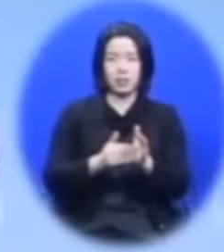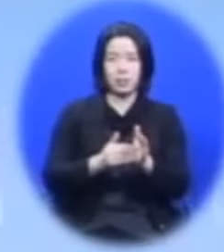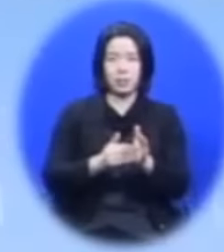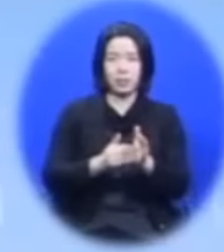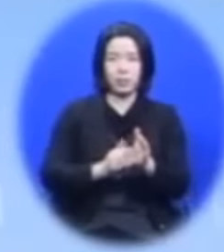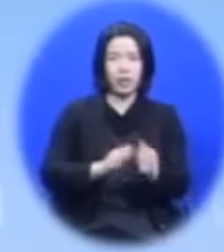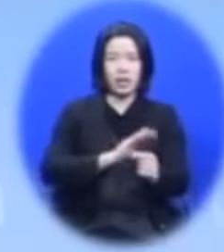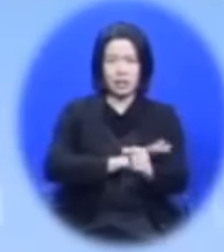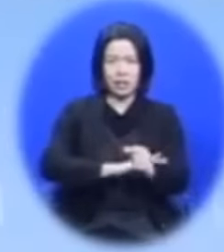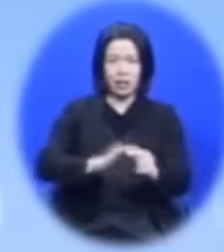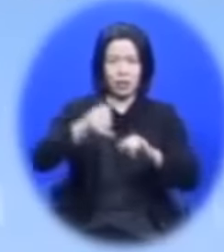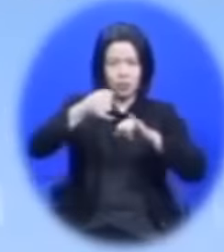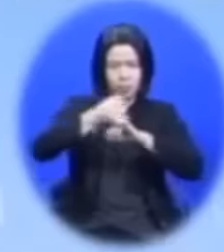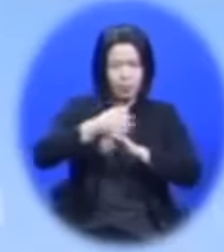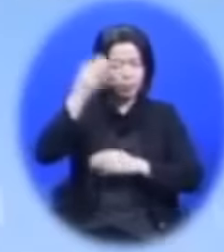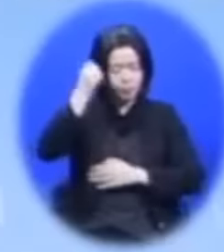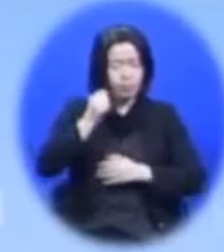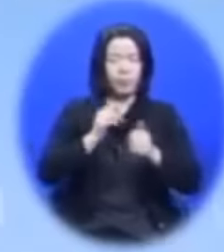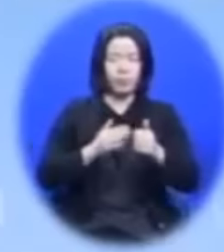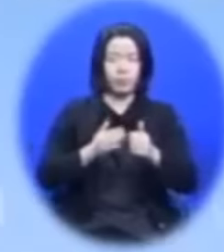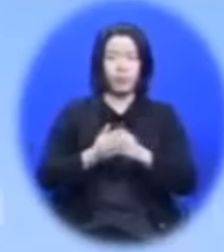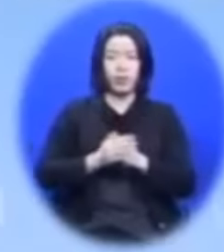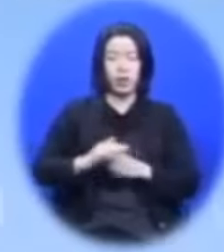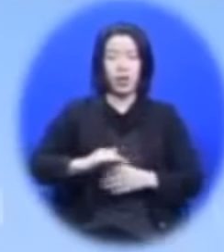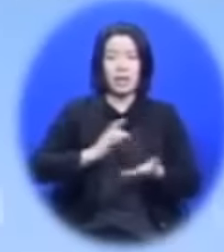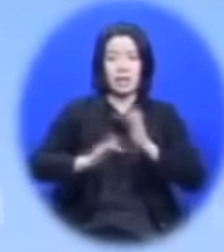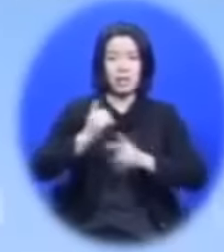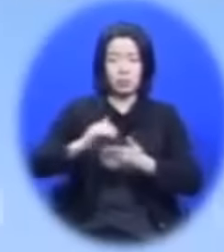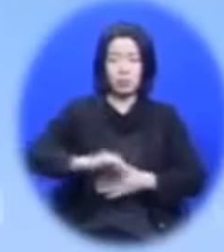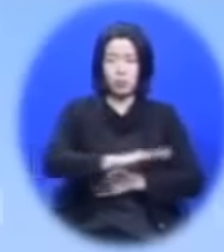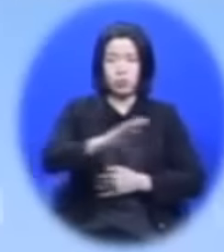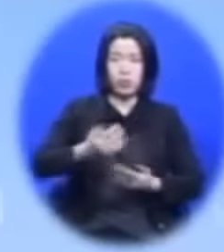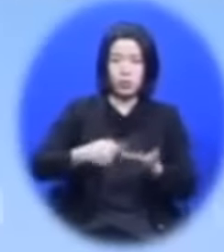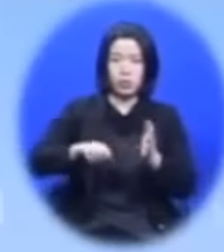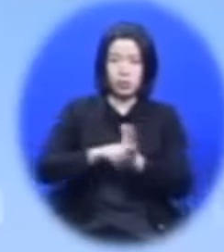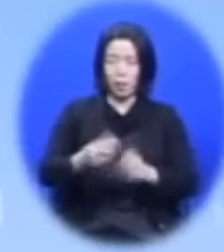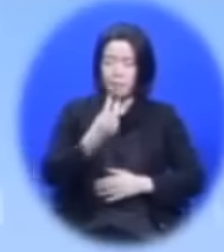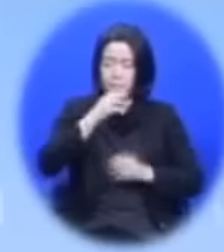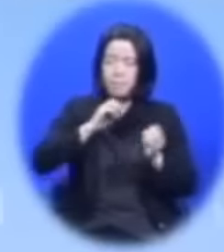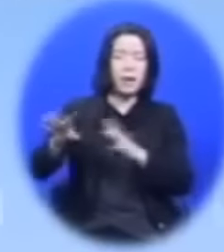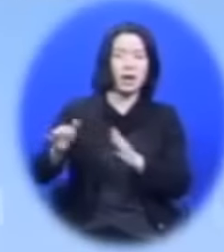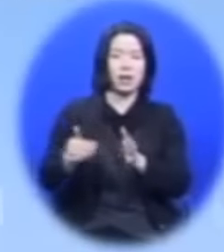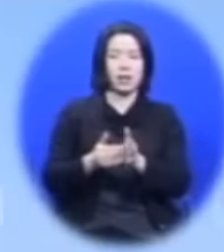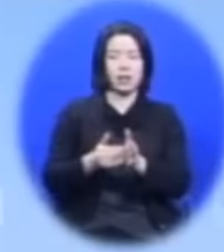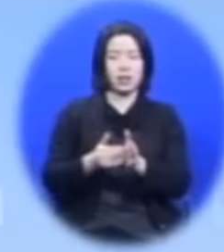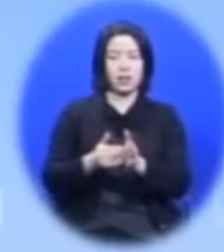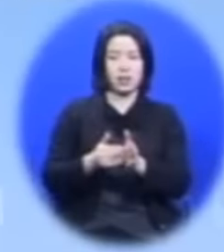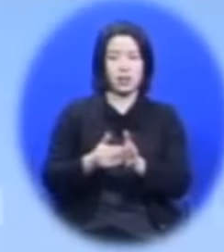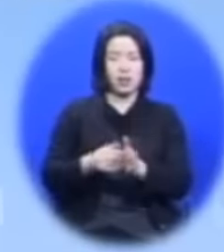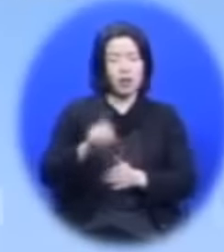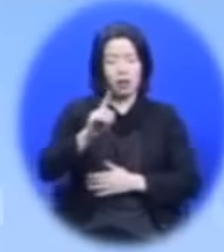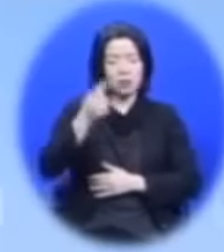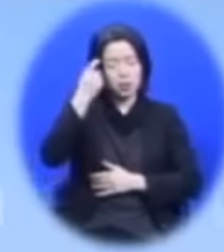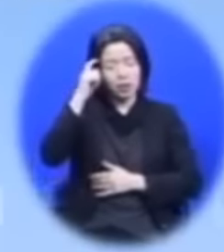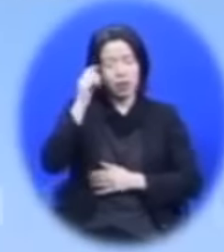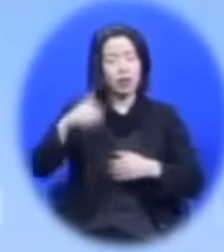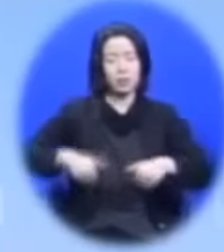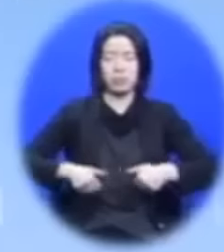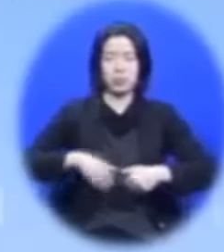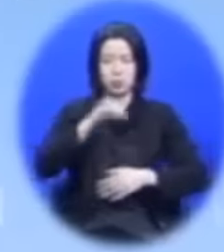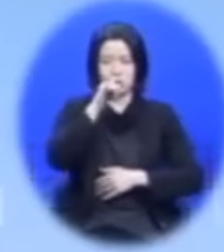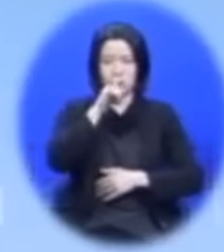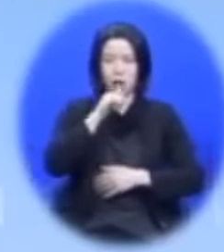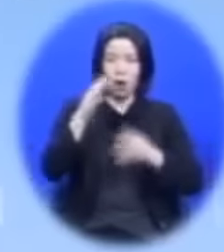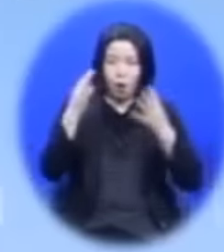잘 명심해야 합니다. 예수님은 우리를 위해서 목숨을 버리셨어요. 한번 생각해 볼 필요가 있습니다.